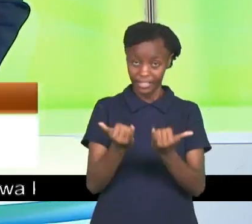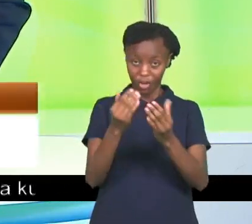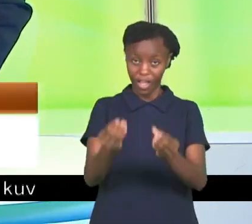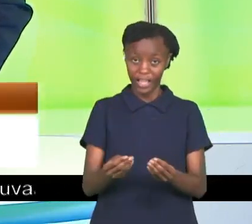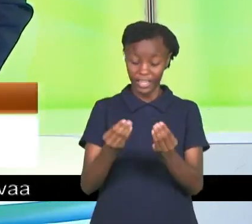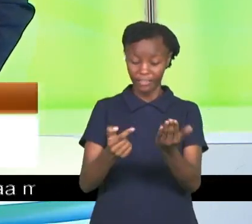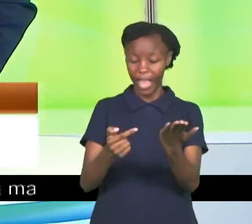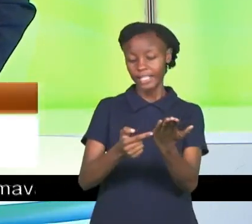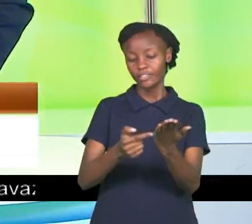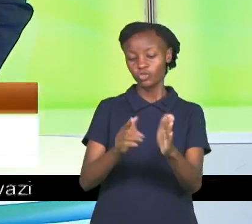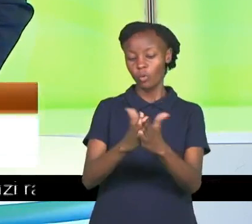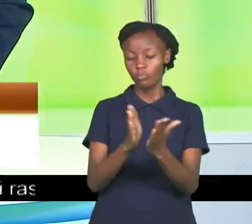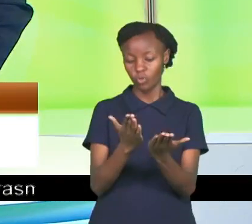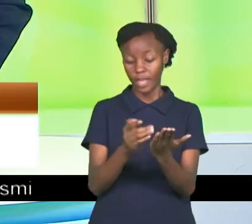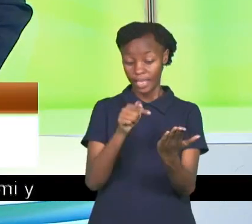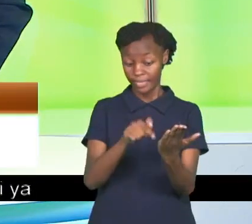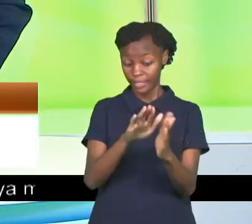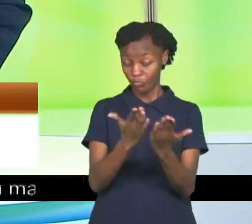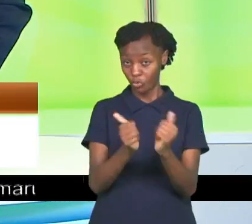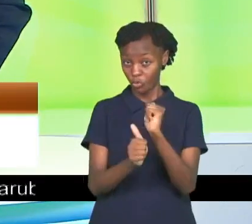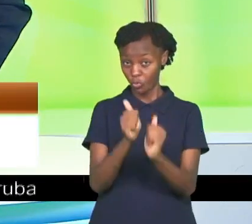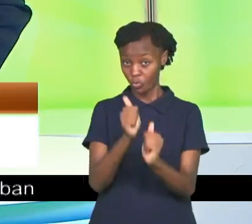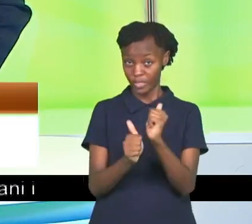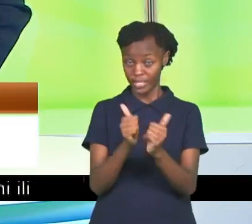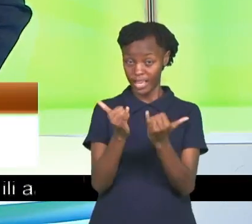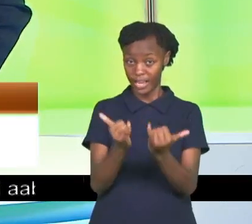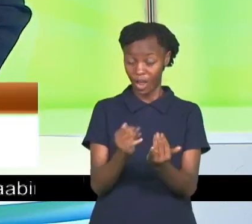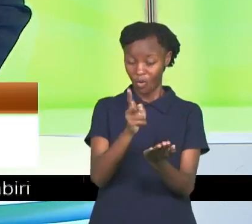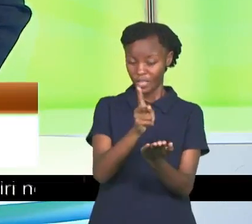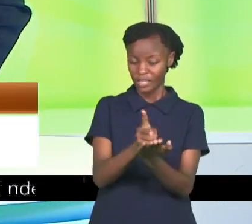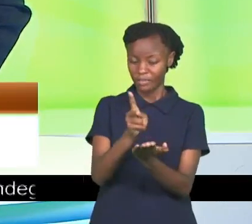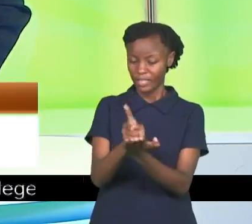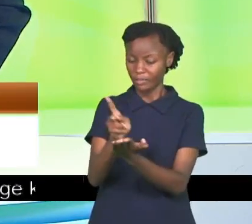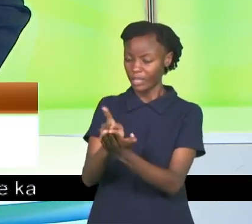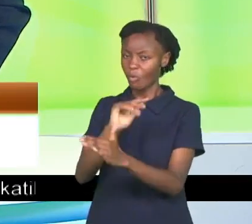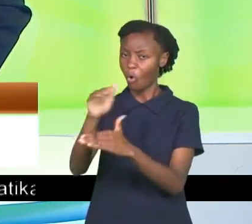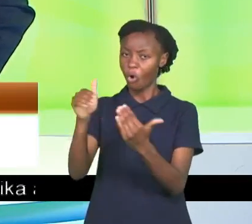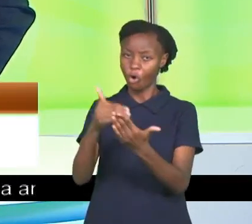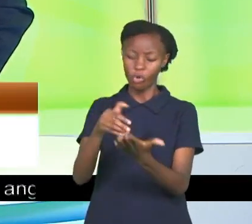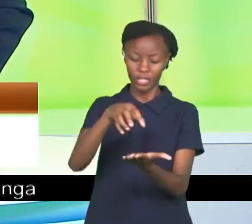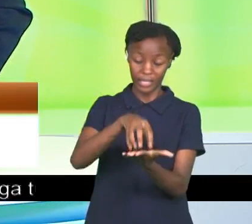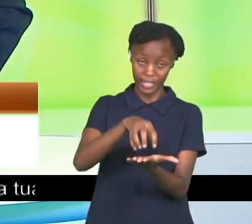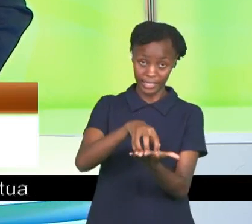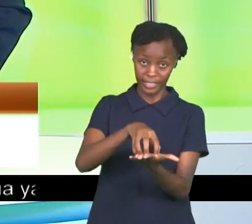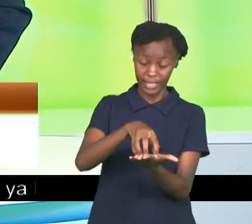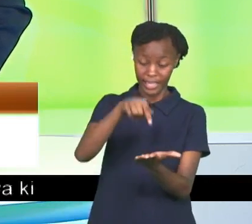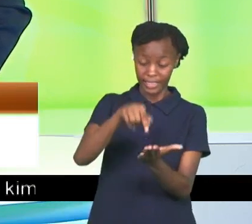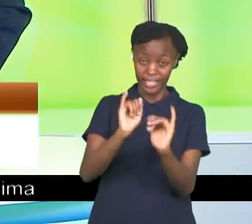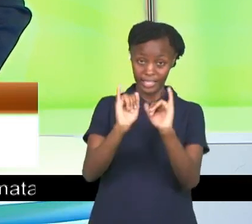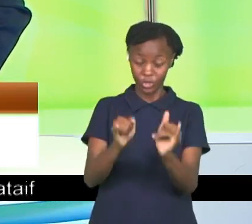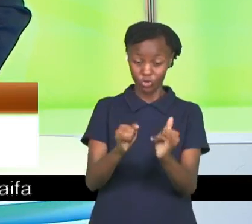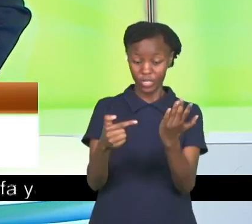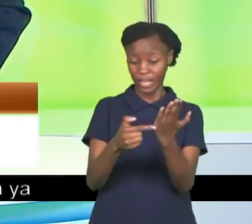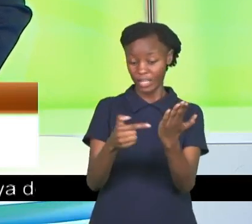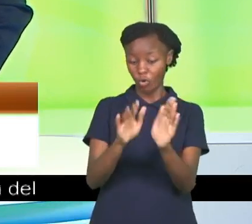cha kidijitali kitakachochukua nafasi ya mfumo wa zamani wa kunakili kesi zinazowasilishwa na umma, Mfumo huu mpya wa kidijitali